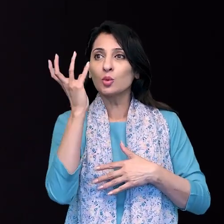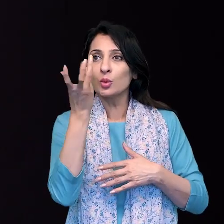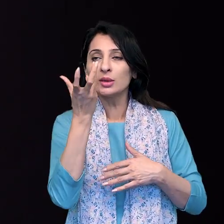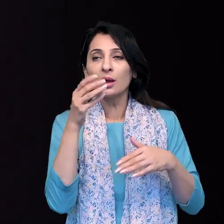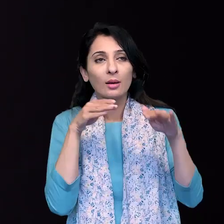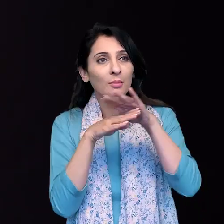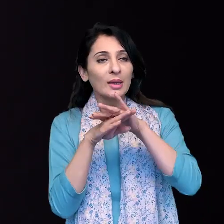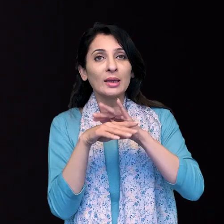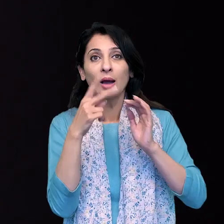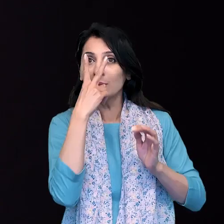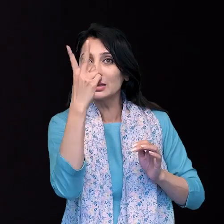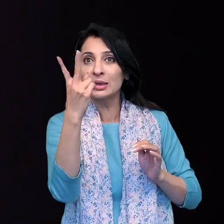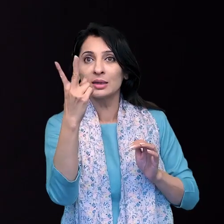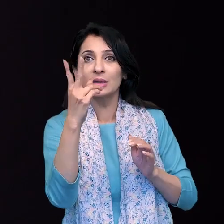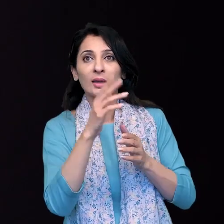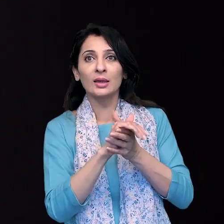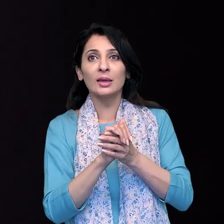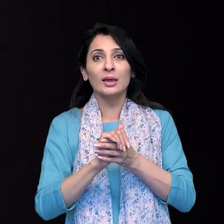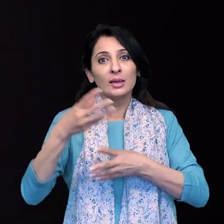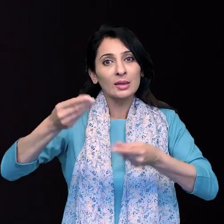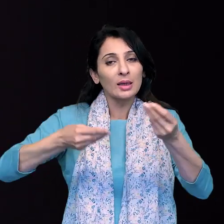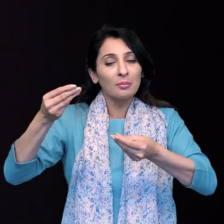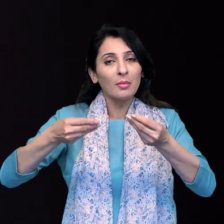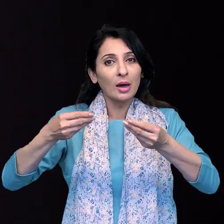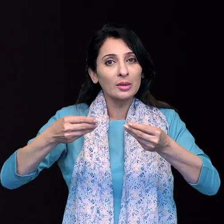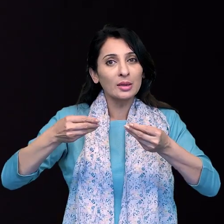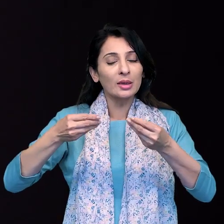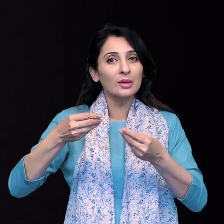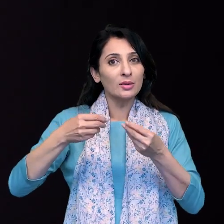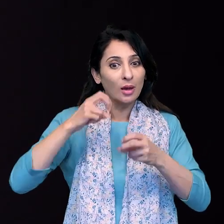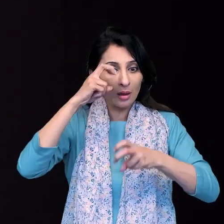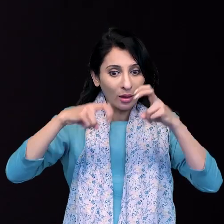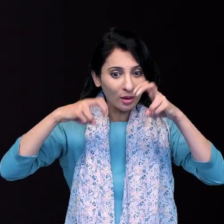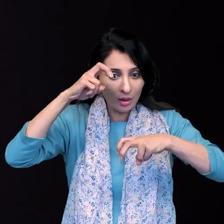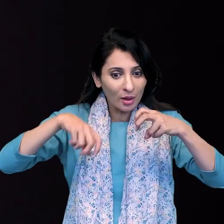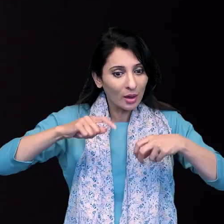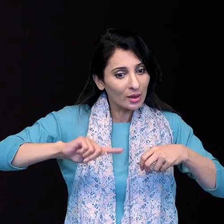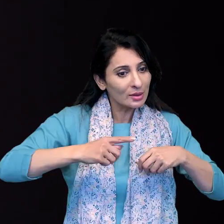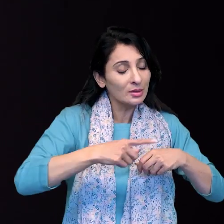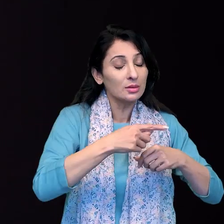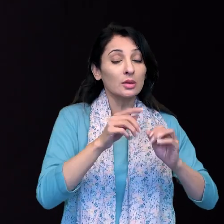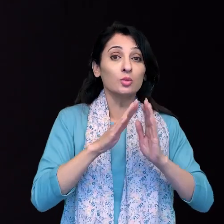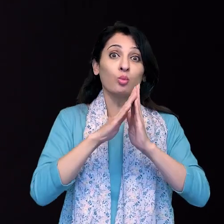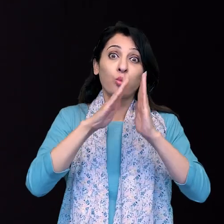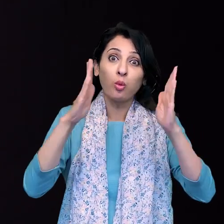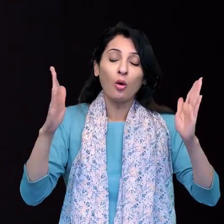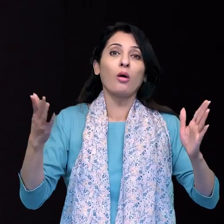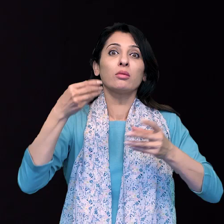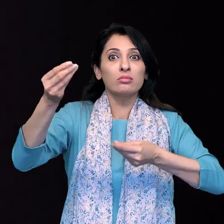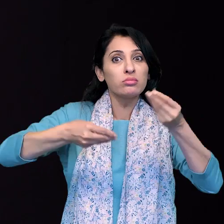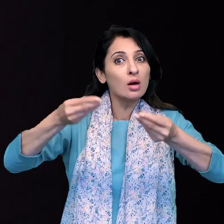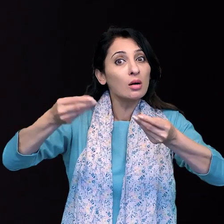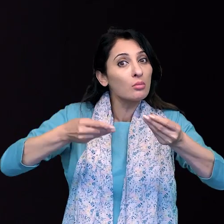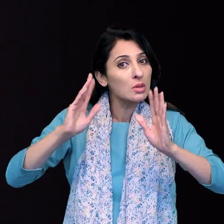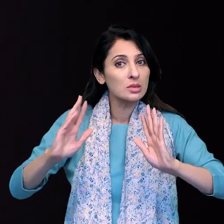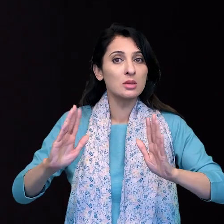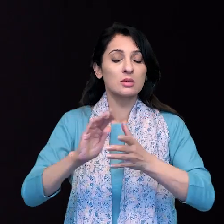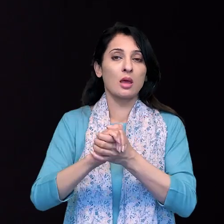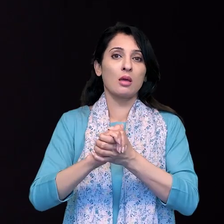अब अगर आप दुनिया के या वर्ल्ड लेवल पर देखें, मार्केट रिसर्च ग्लोबली इज़ $100 बिलियन प्लस